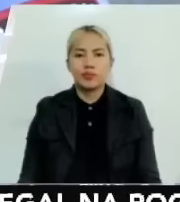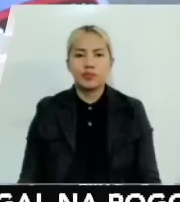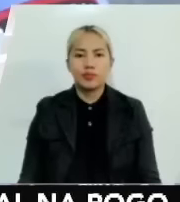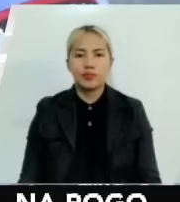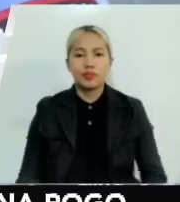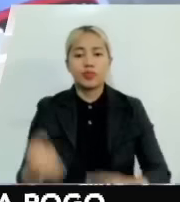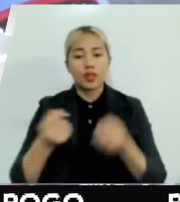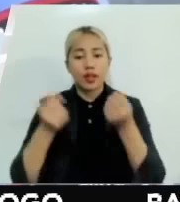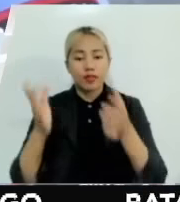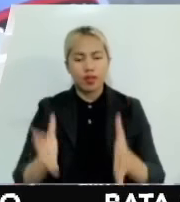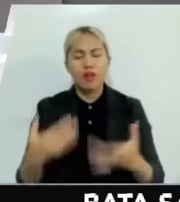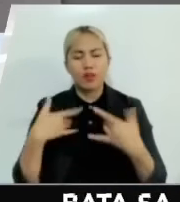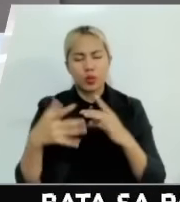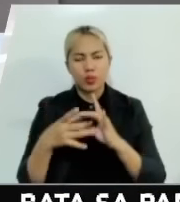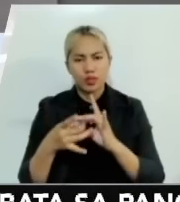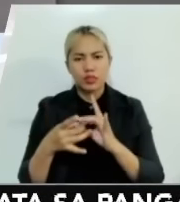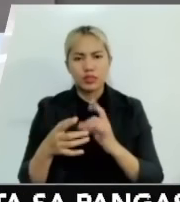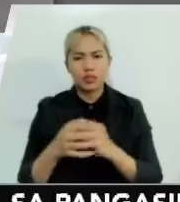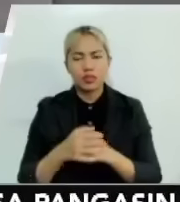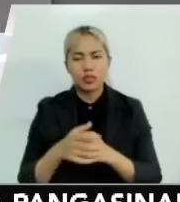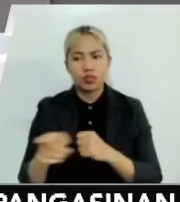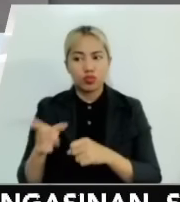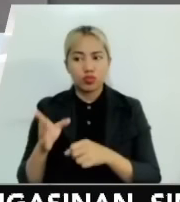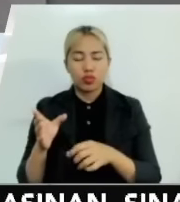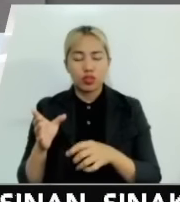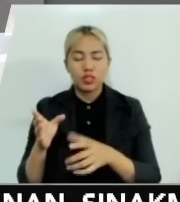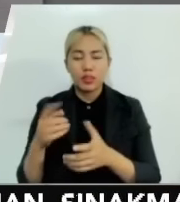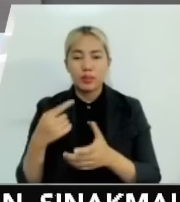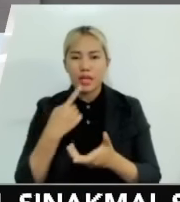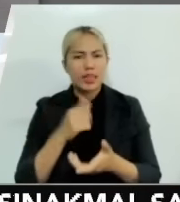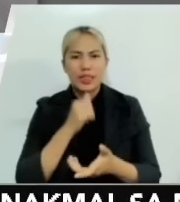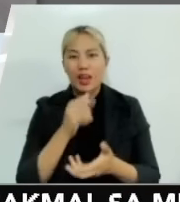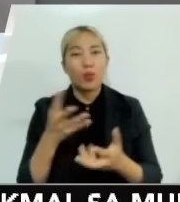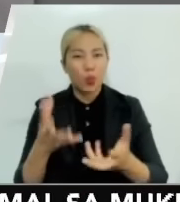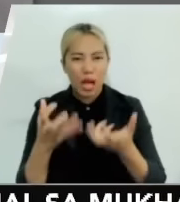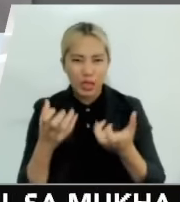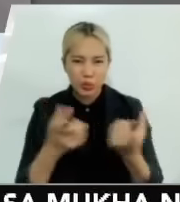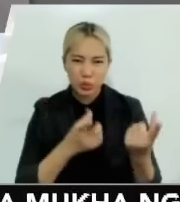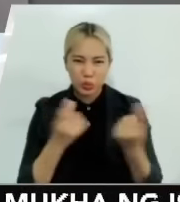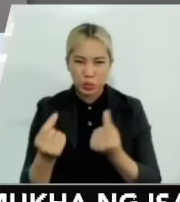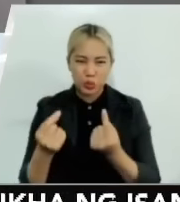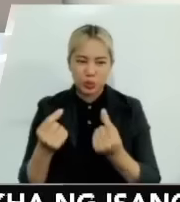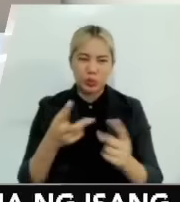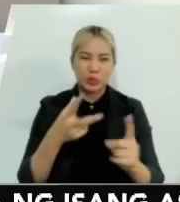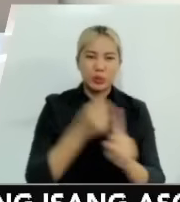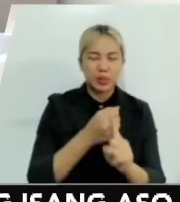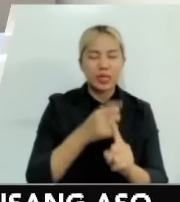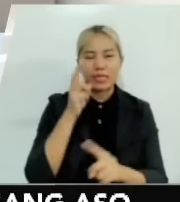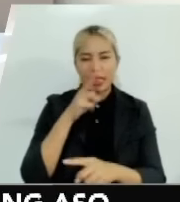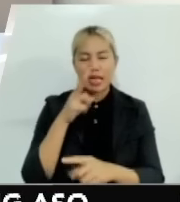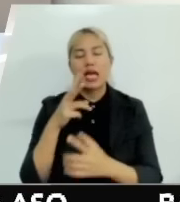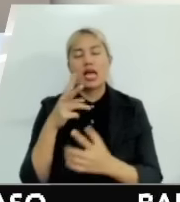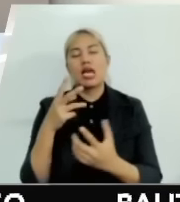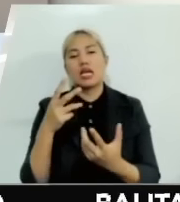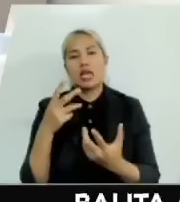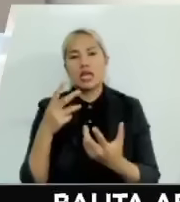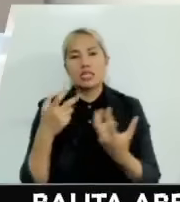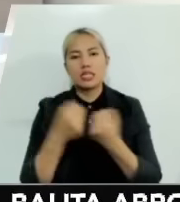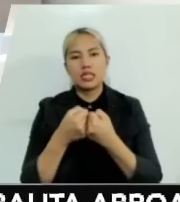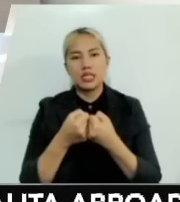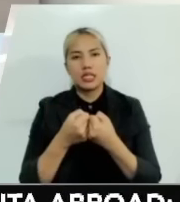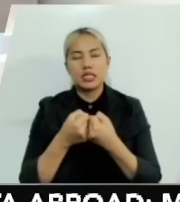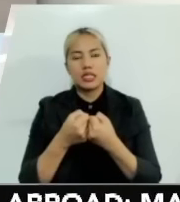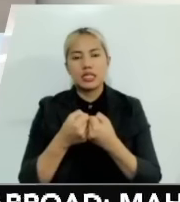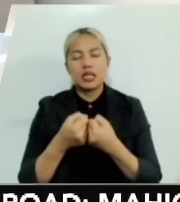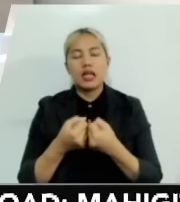kotse, considering na unintentionally din naman talaga yung nangyari. It's based din naman dun sa settlement nila na